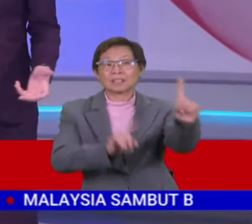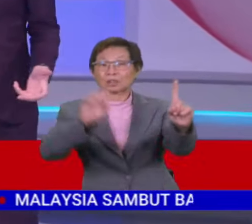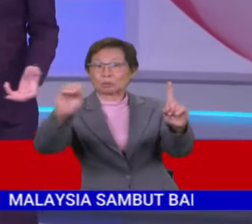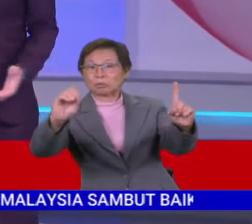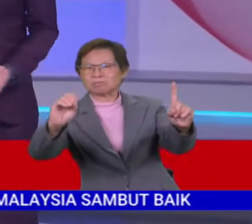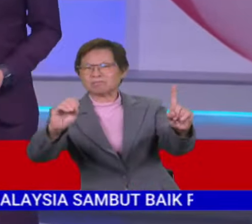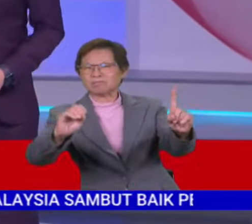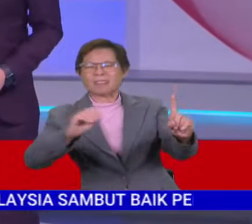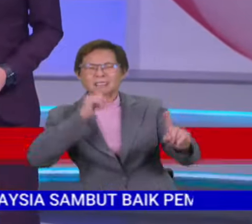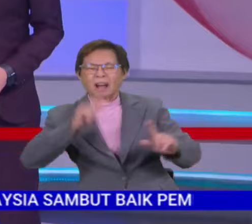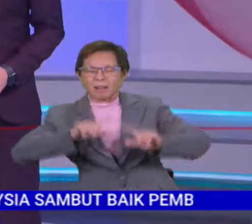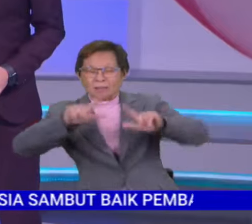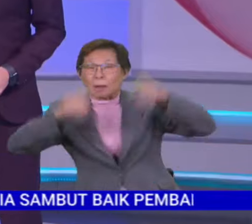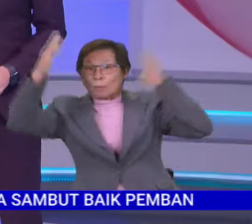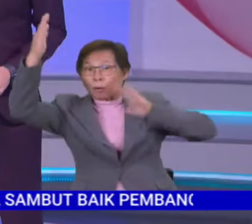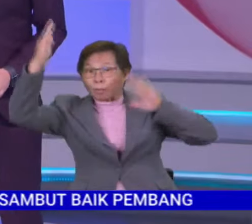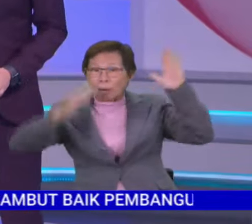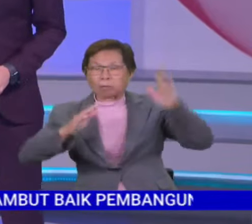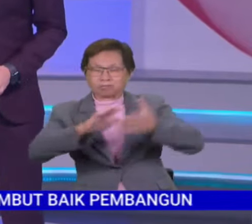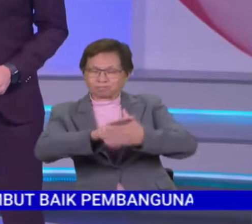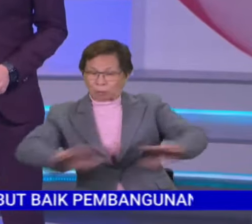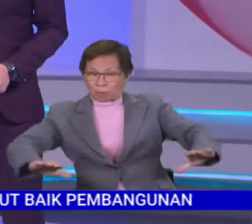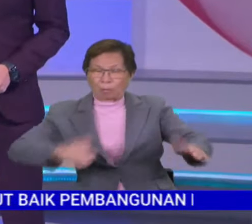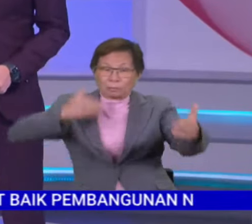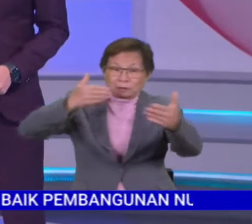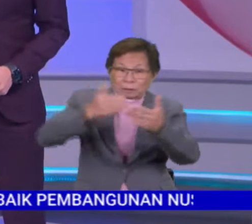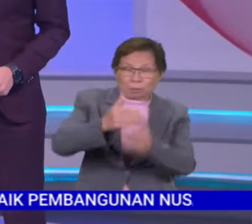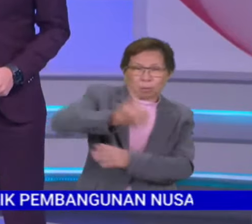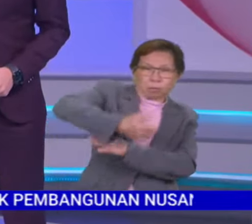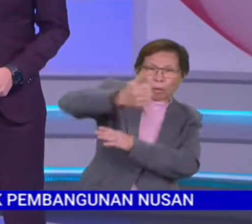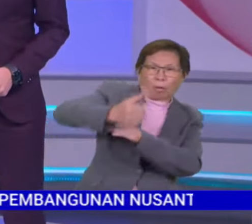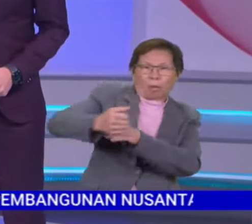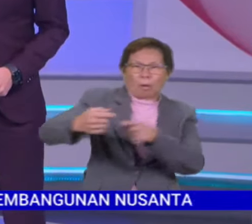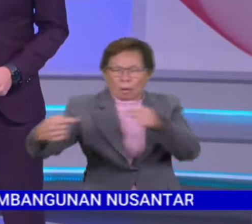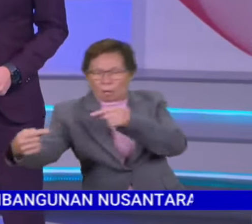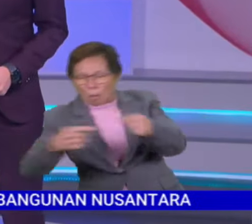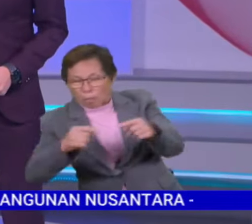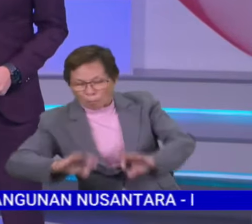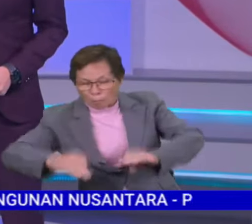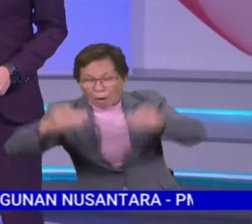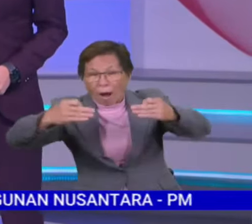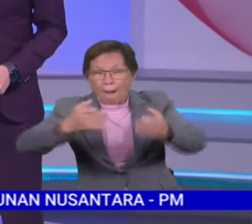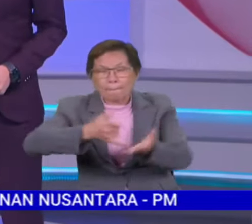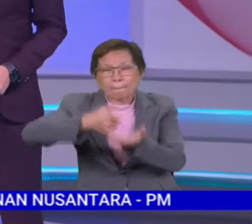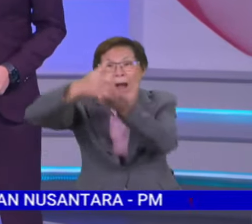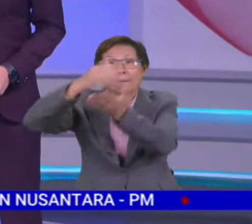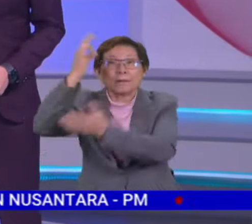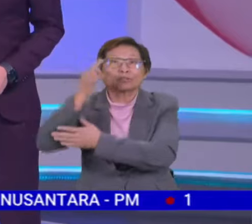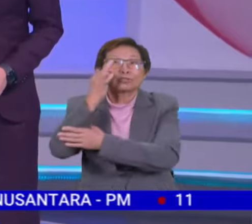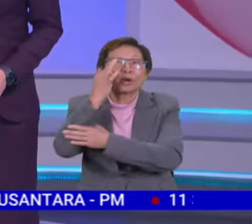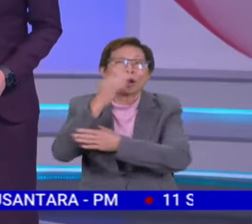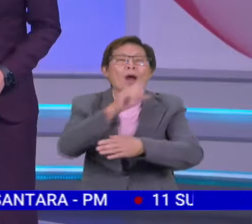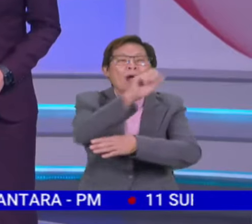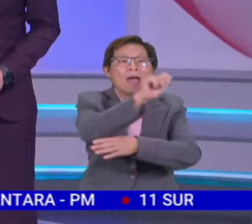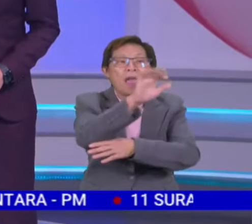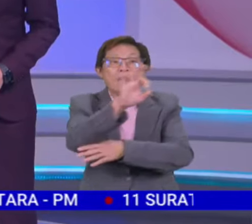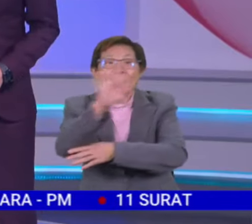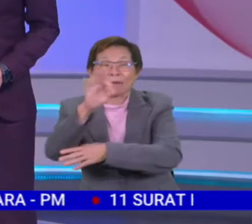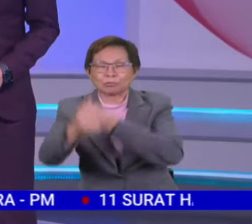tidak meletakkan Malaysia di kedudukan selamat menjelang kemuncak perebutan slot final Piala Persekutuan Bola Sepak ASEAN